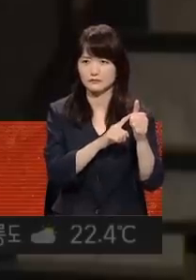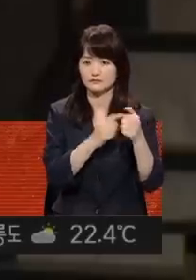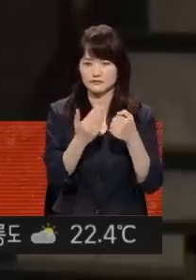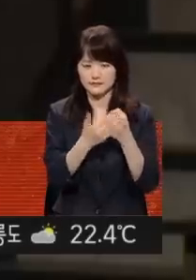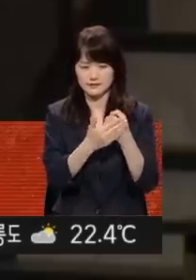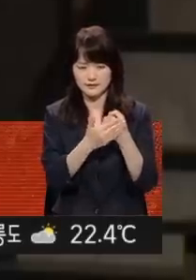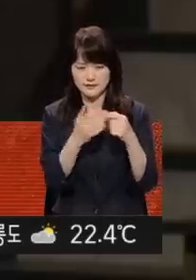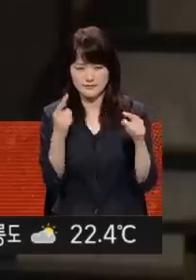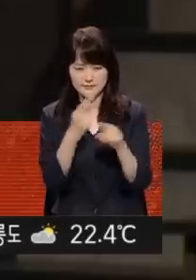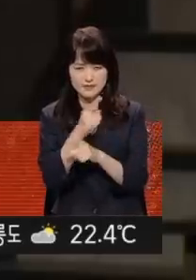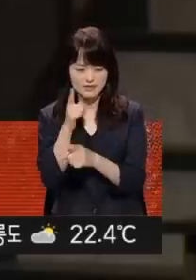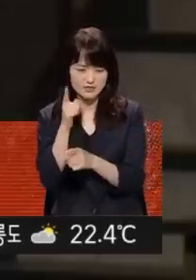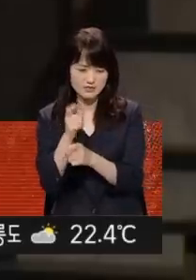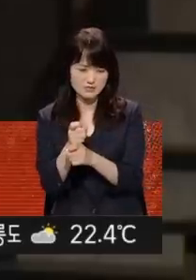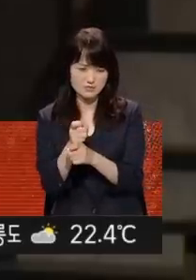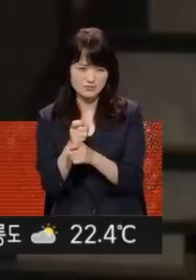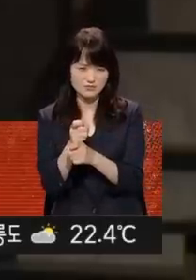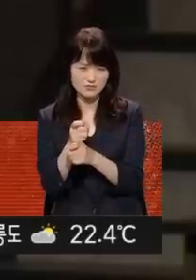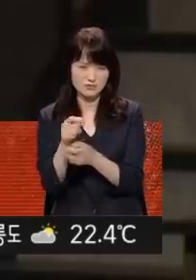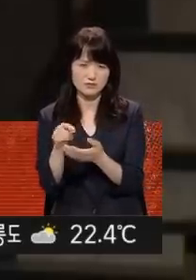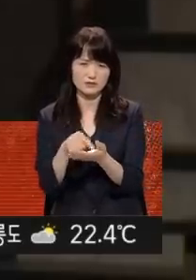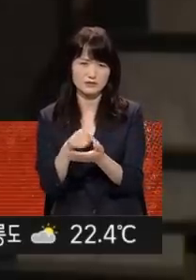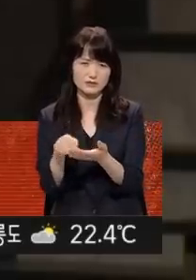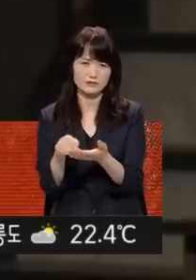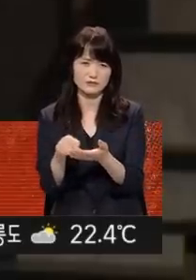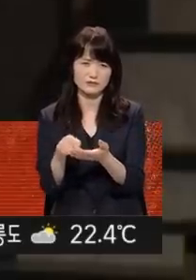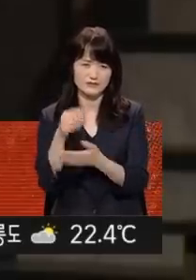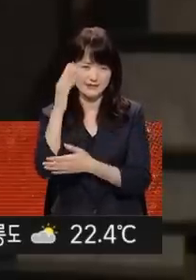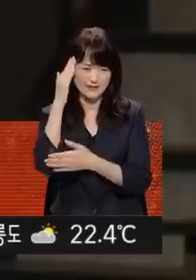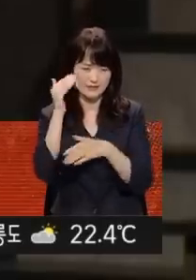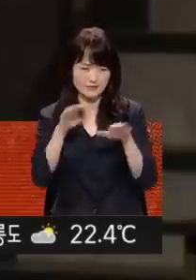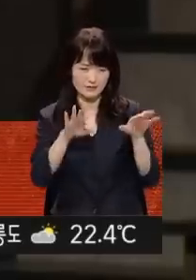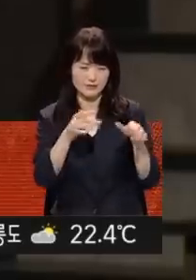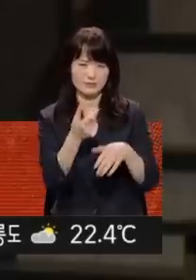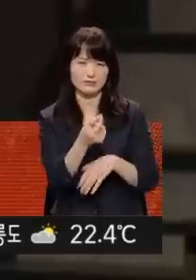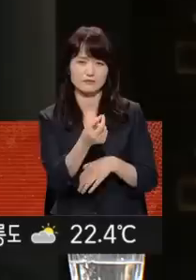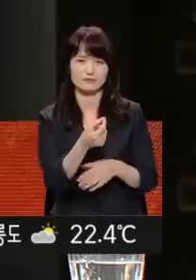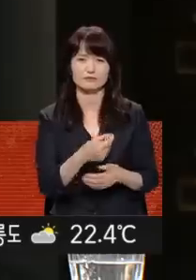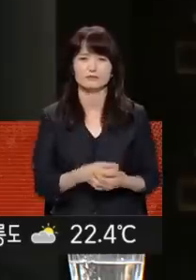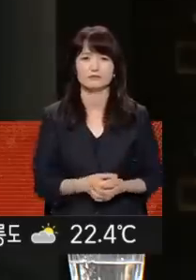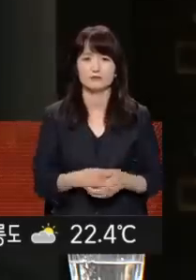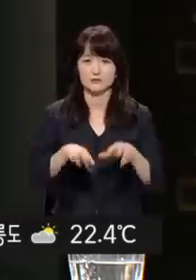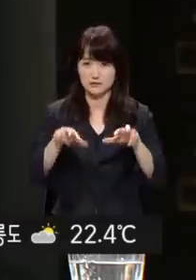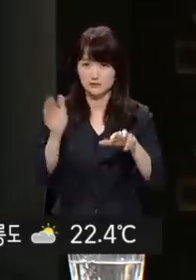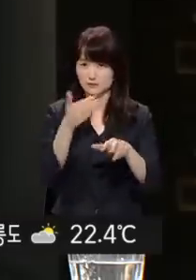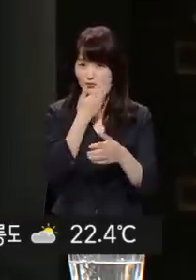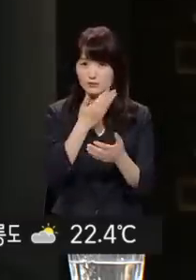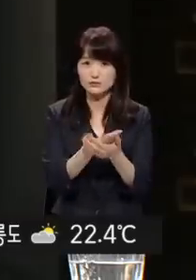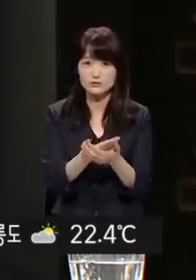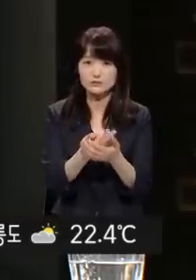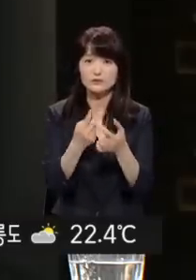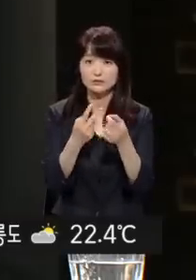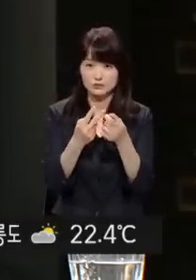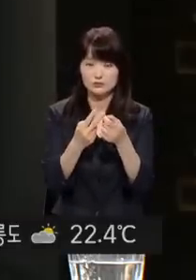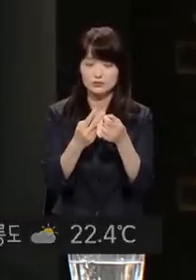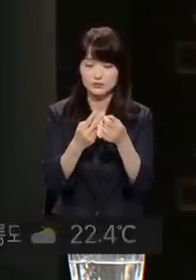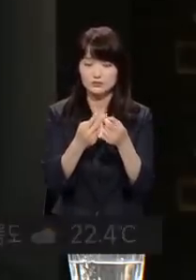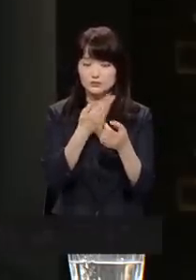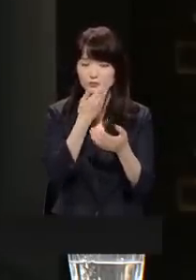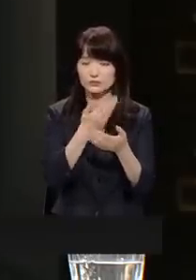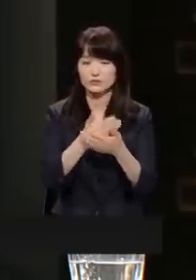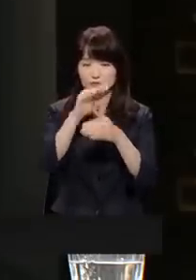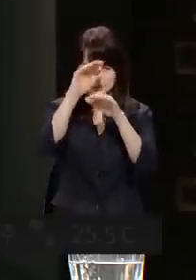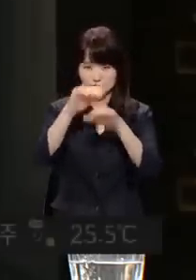은혜를 원수로 갚은 그런 까마귀의 일종이 아닌가라는 생각이 듭니다 지금부터가 중요합니다 두 번째 사건 체크